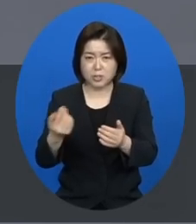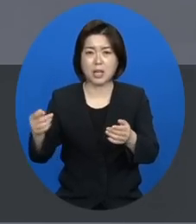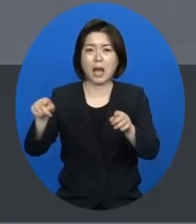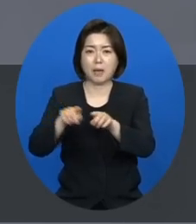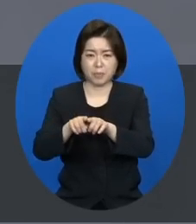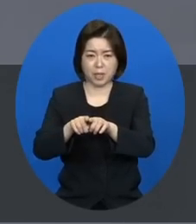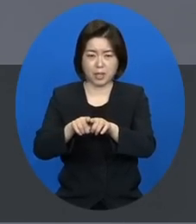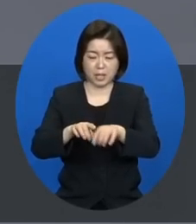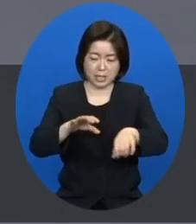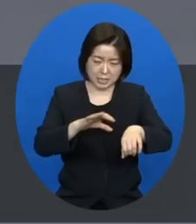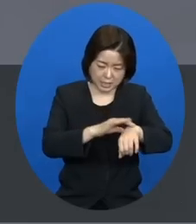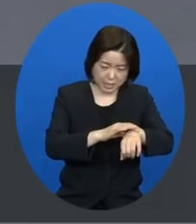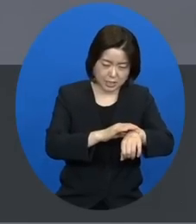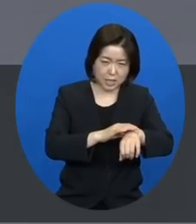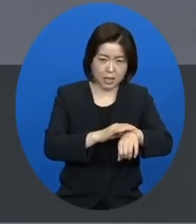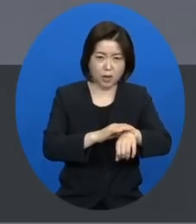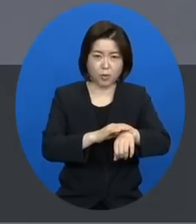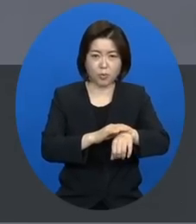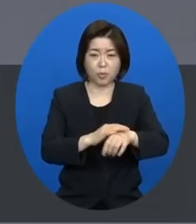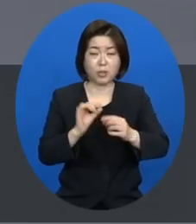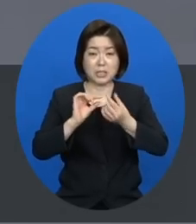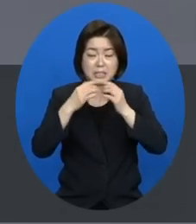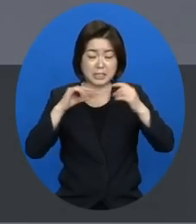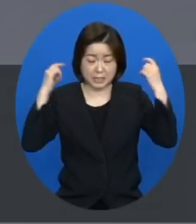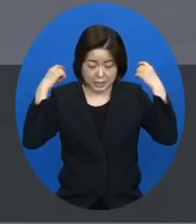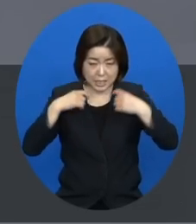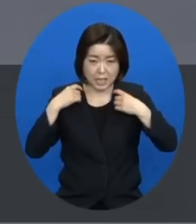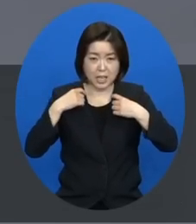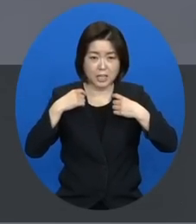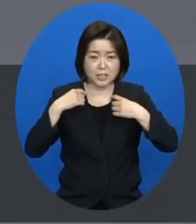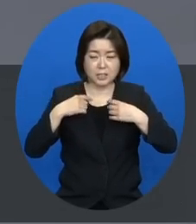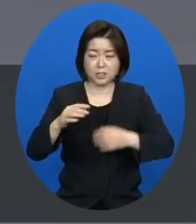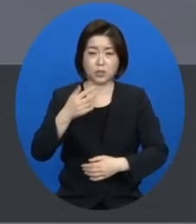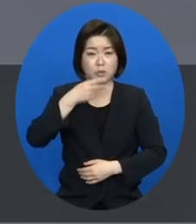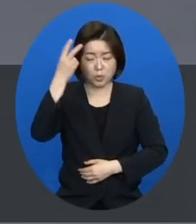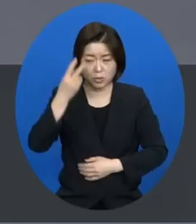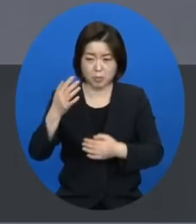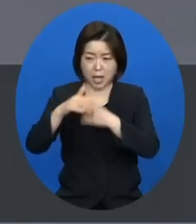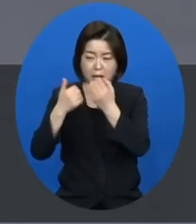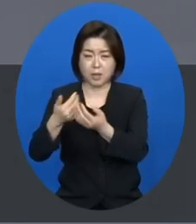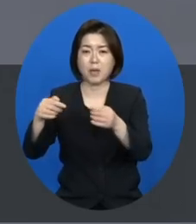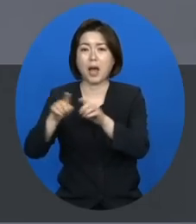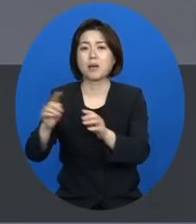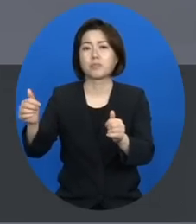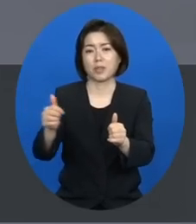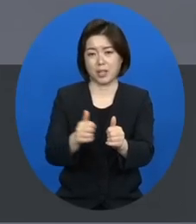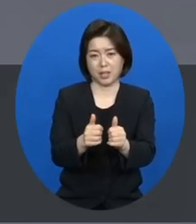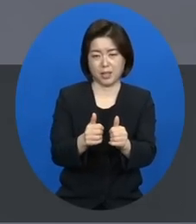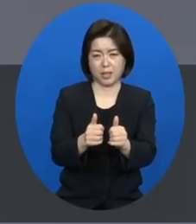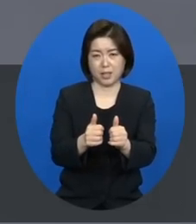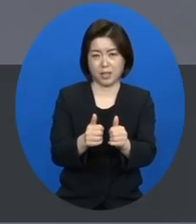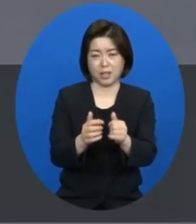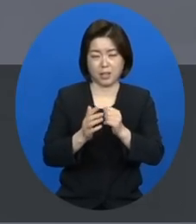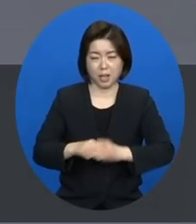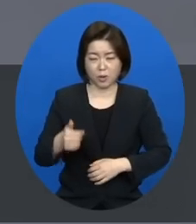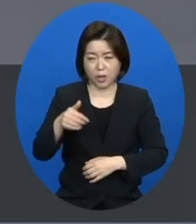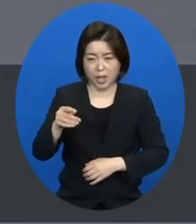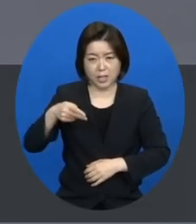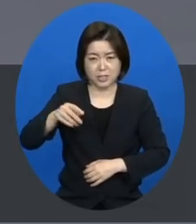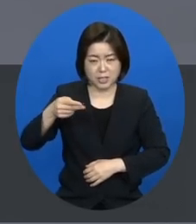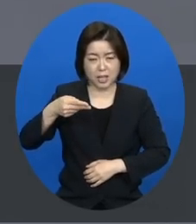쇠사슬에 매이고 족쇄가 차져 있는 그 요셉과 하나님이 함께 하셨대요. 그에게 인자, 헤세드를